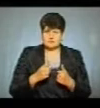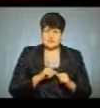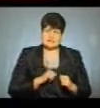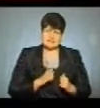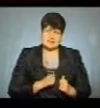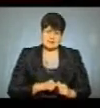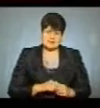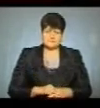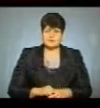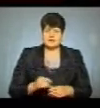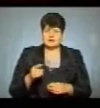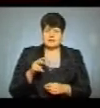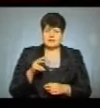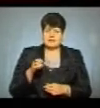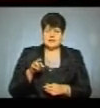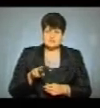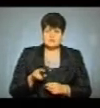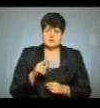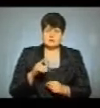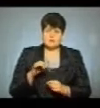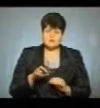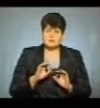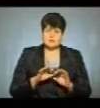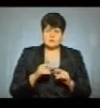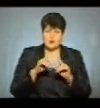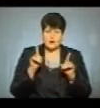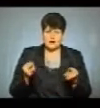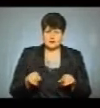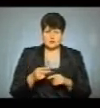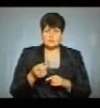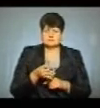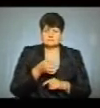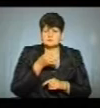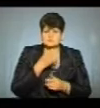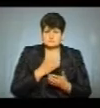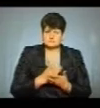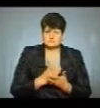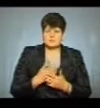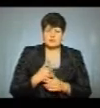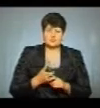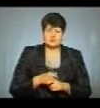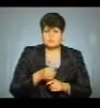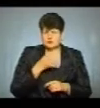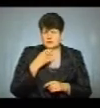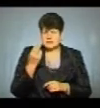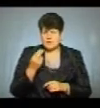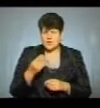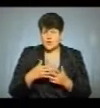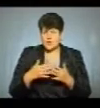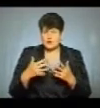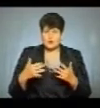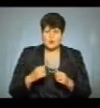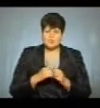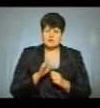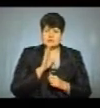серце. Тернополянка Леся Заморська розповіла про картину, яка їй сподобалась. Дуже мені подобаються її кольори, як і кожній